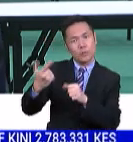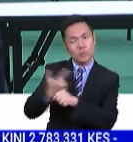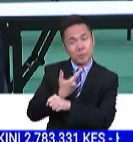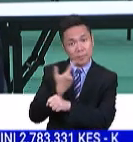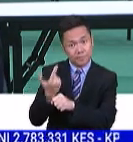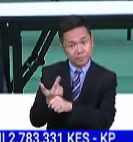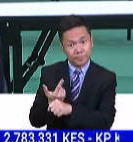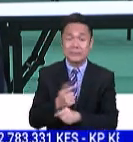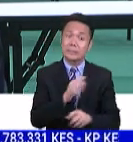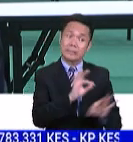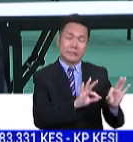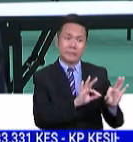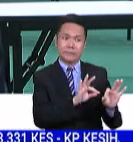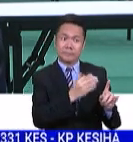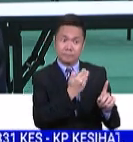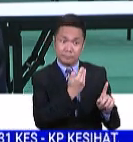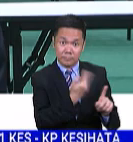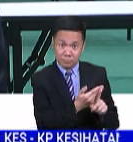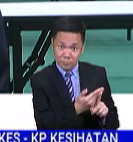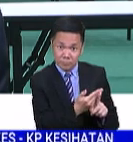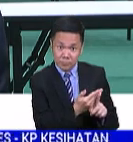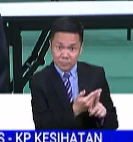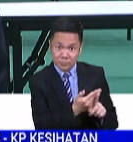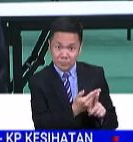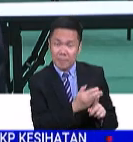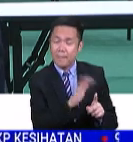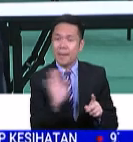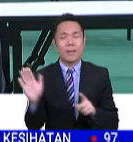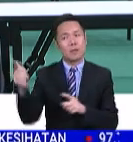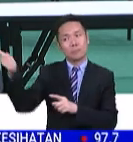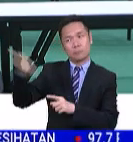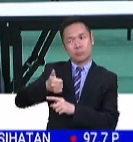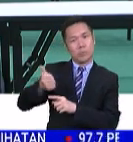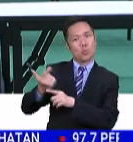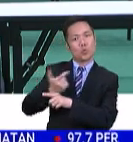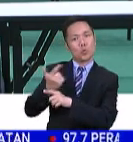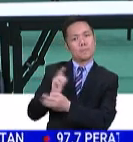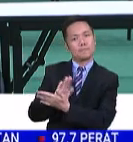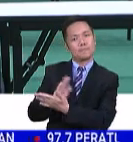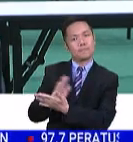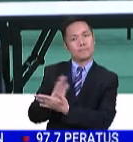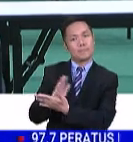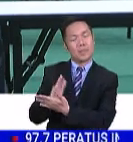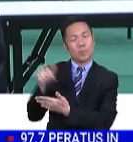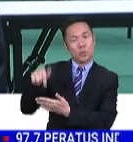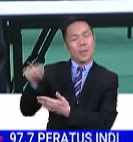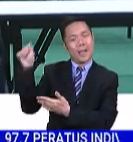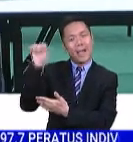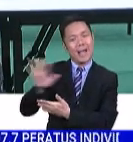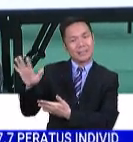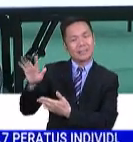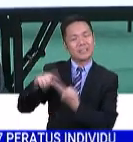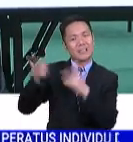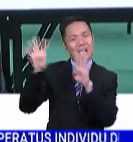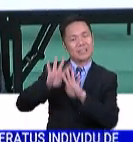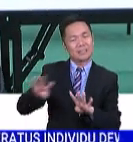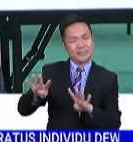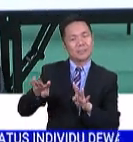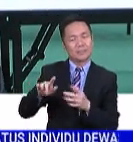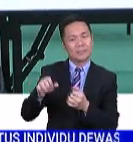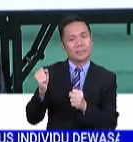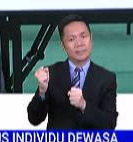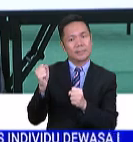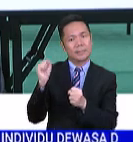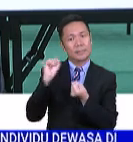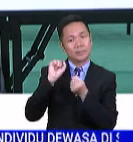Kalau tidak dikekalkan, mungkin kita akan ambil interim jurulatih dalam masa Asian Games ni, SEA Games dan Asian Games. Selepas tu